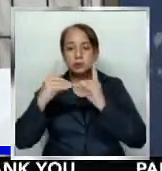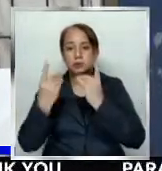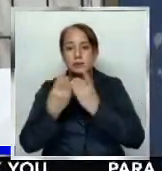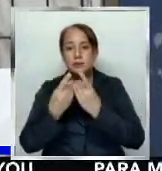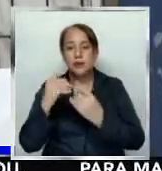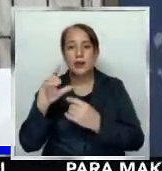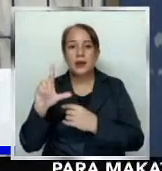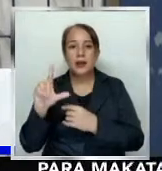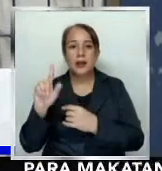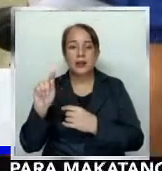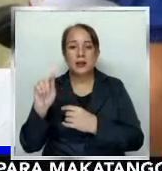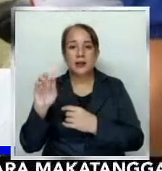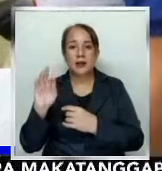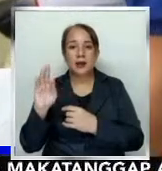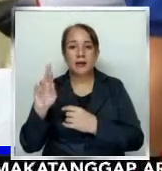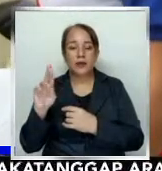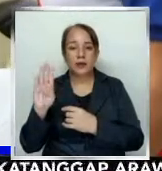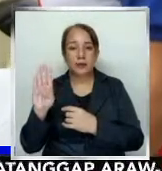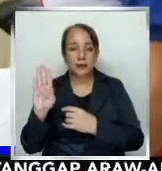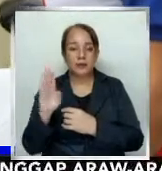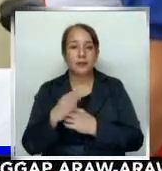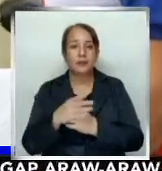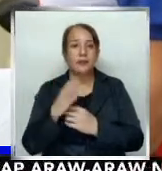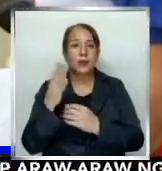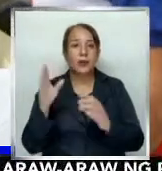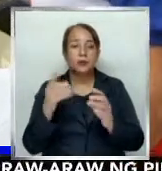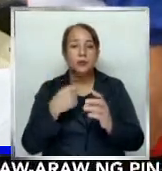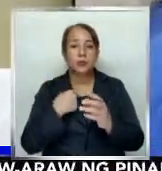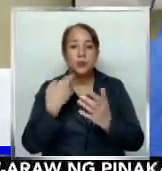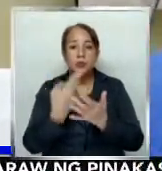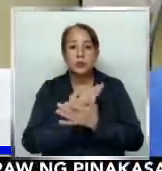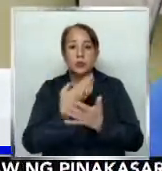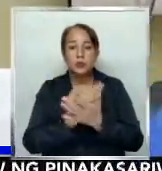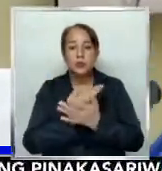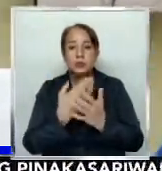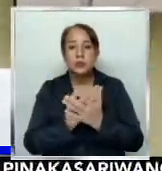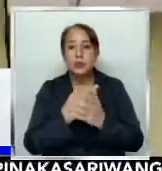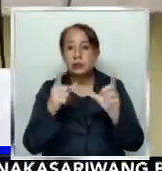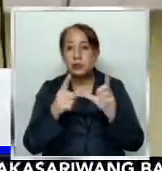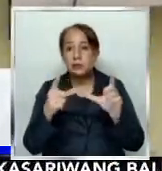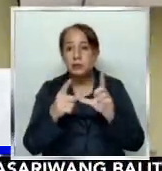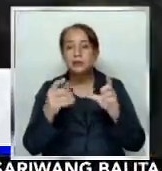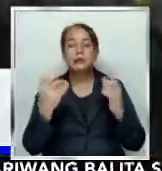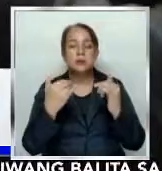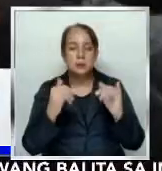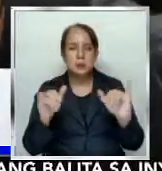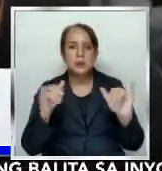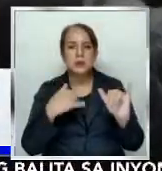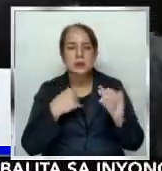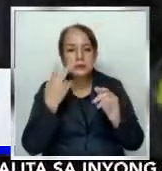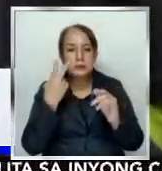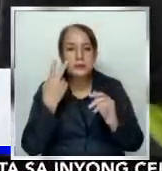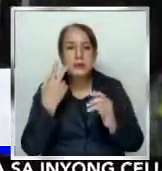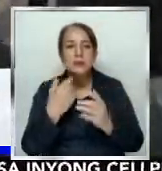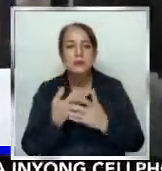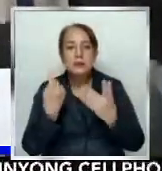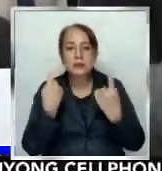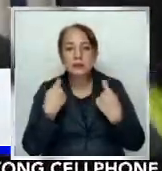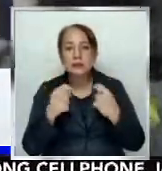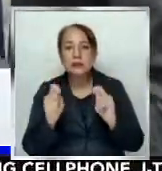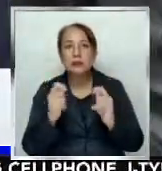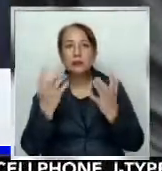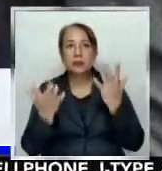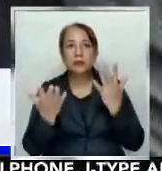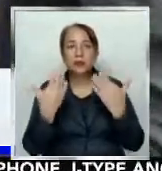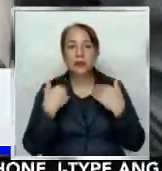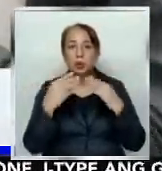Franchising and Regulatory Board. Si Ramil na magpaparenew sana ng prangkisa, nagbakasakali lang ngayong araw. Nagtry lang po ako, baka sakali, baka open. Di ba